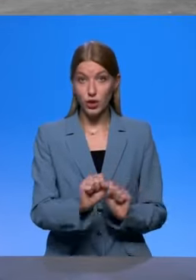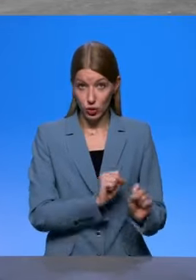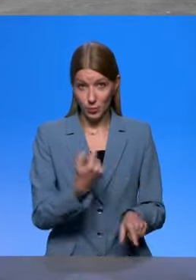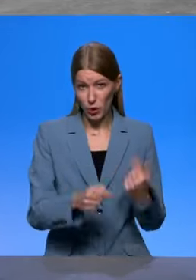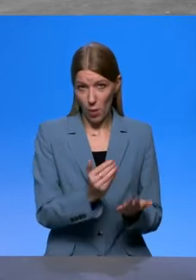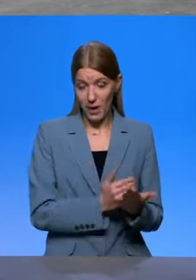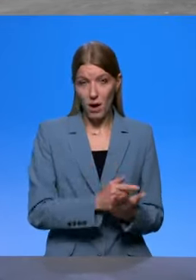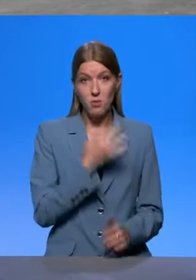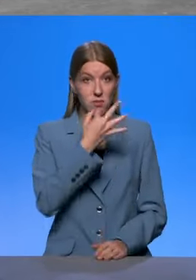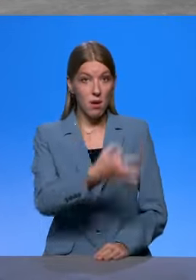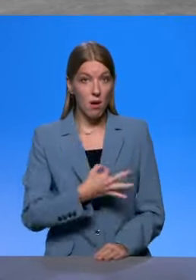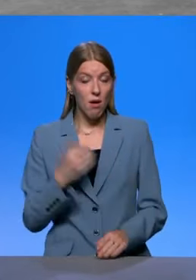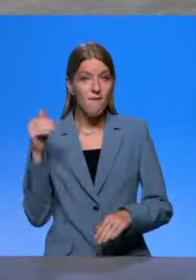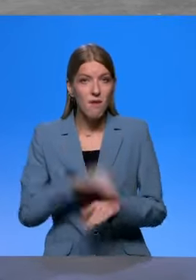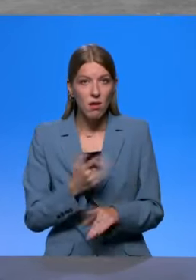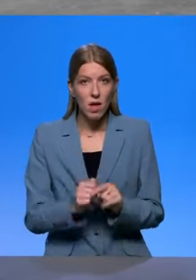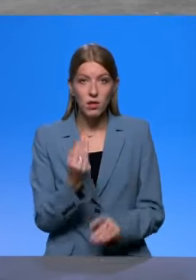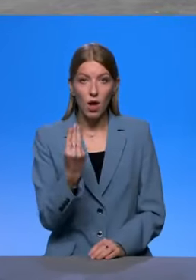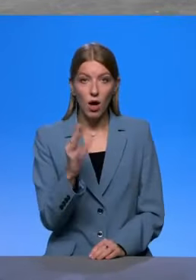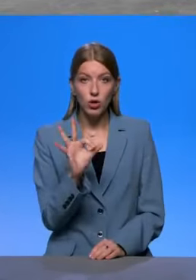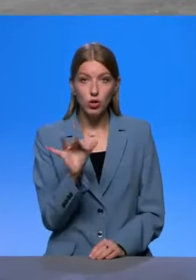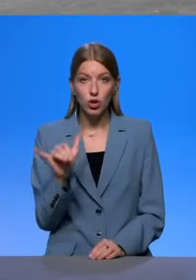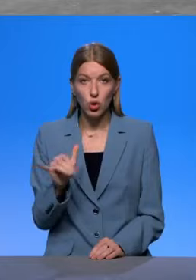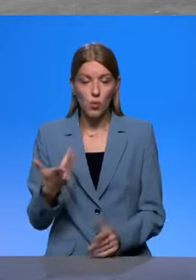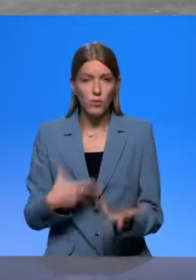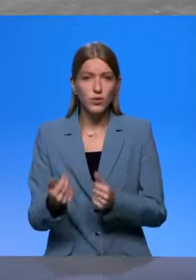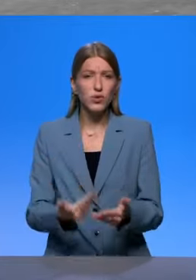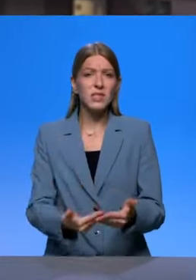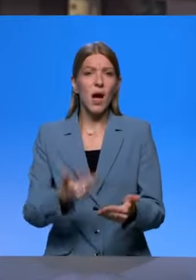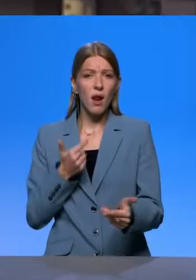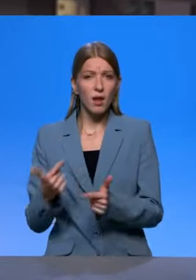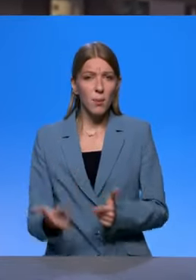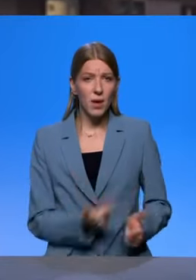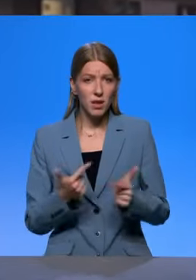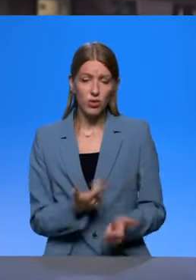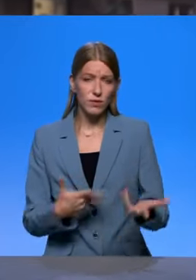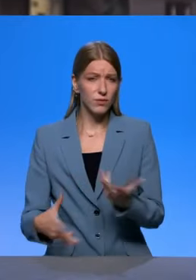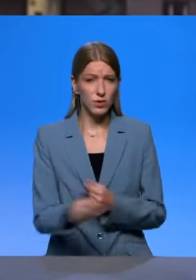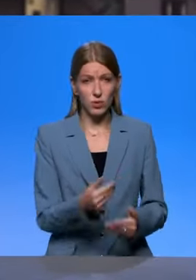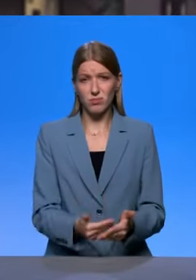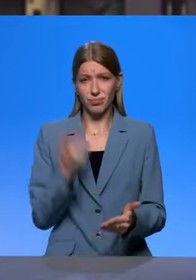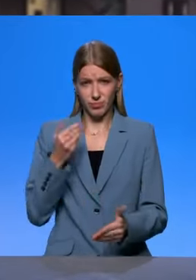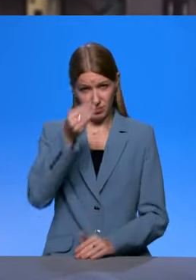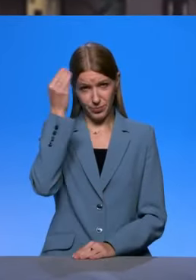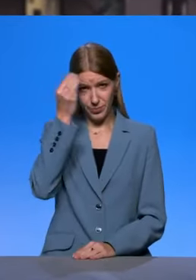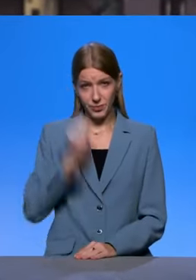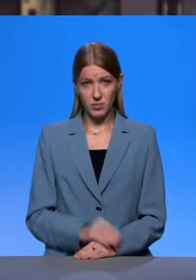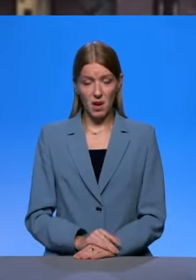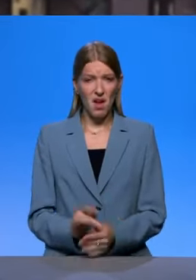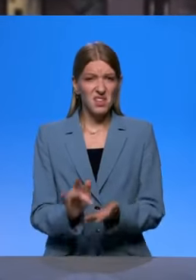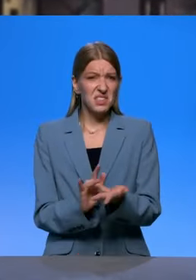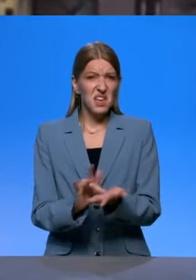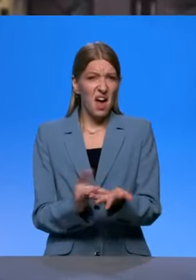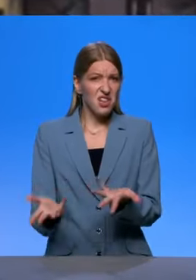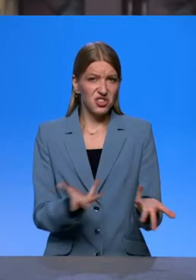сказали, что это все шоу, что все подготавливаем, все заранее делаем. Цыганщина какая-то. Ни астрологи,